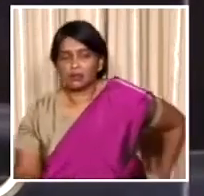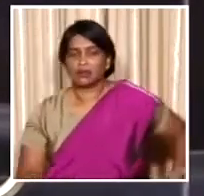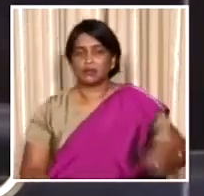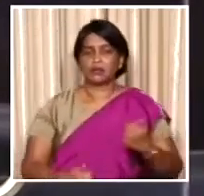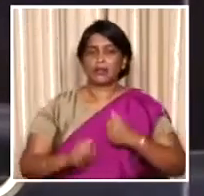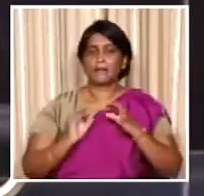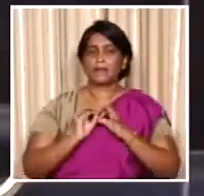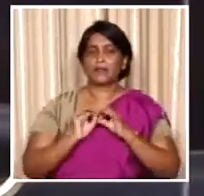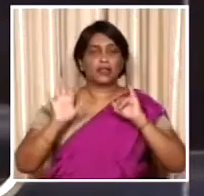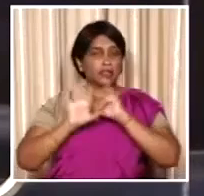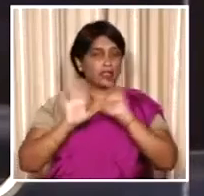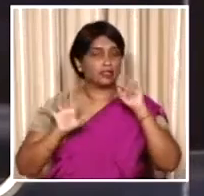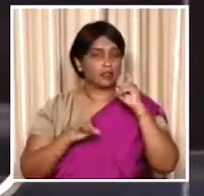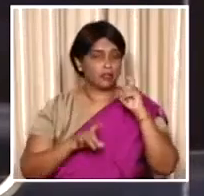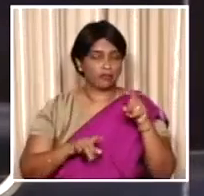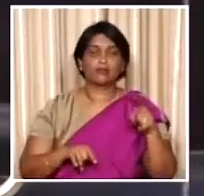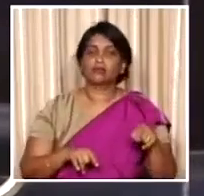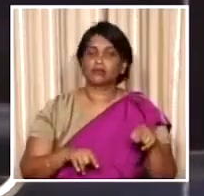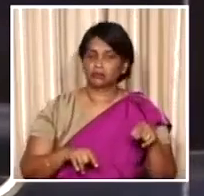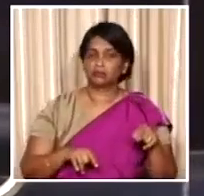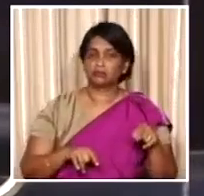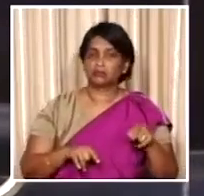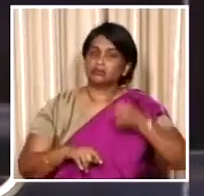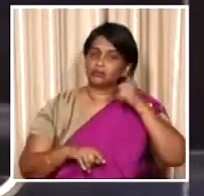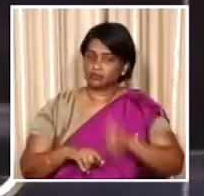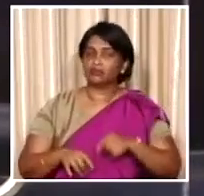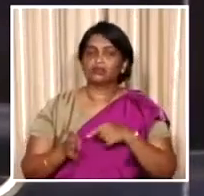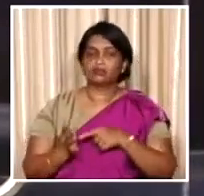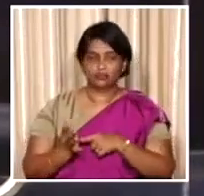බිලියන් 16 මාරක් මෙතනින් සම්මත කරලා තියෙනවා ගරු කතානායකතුමනි.